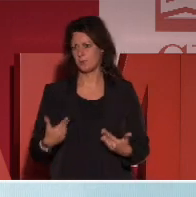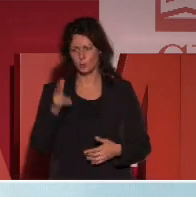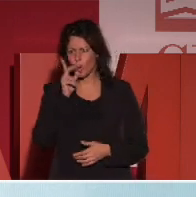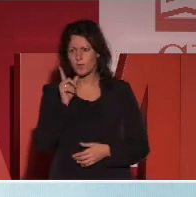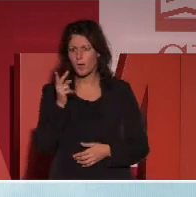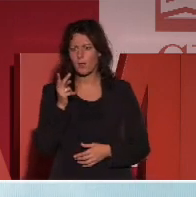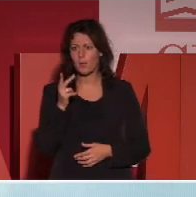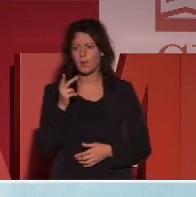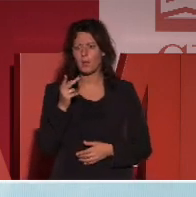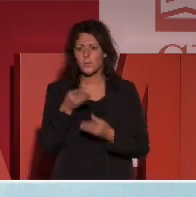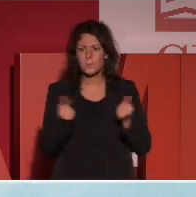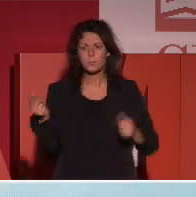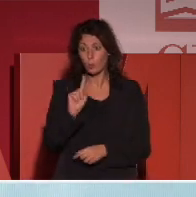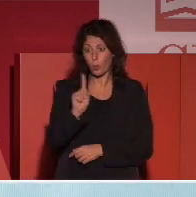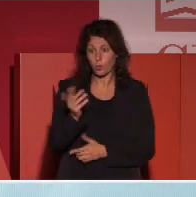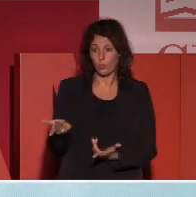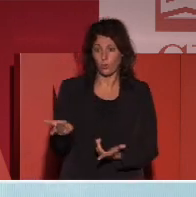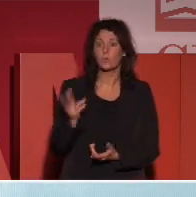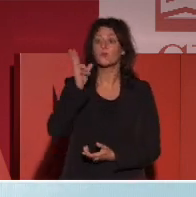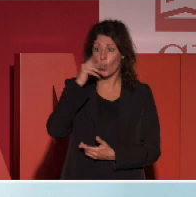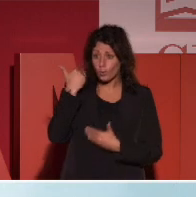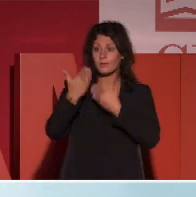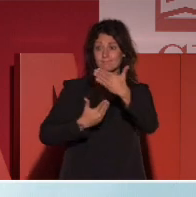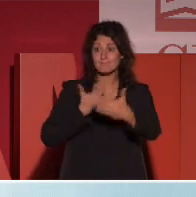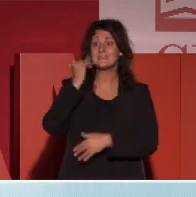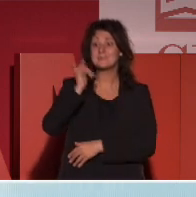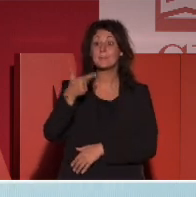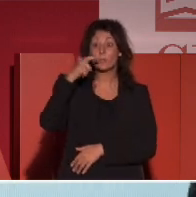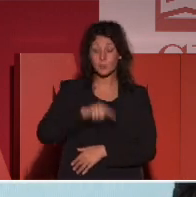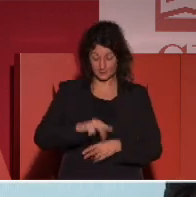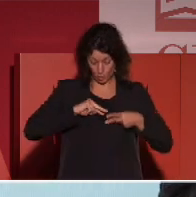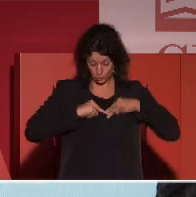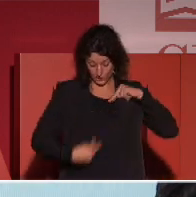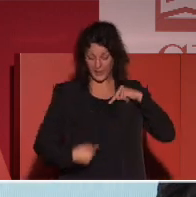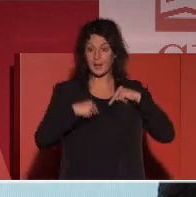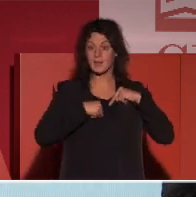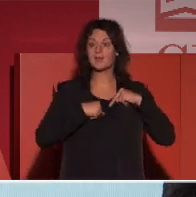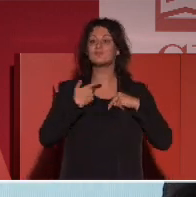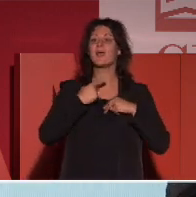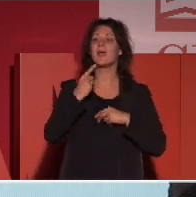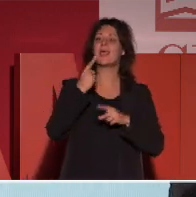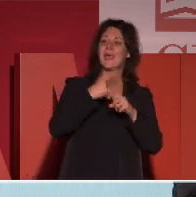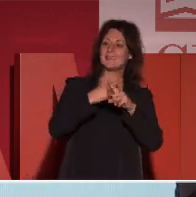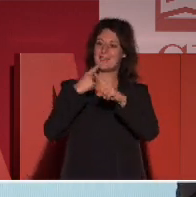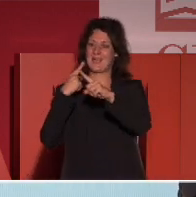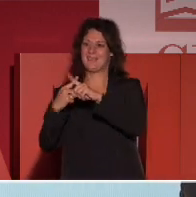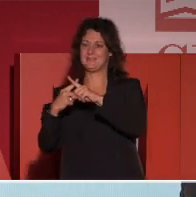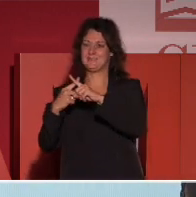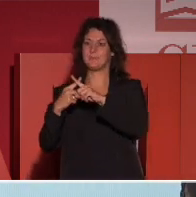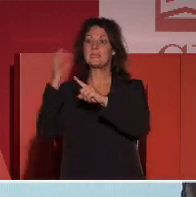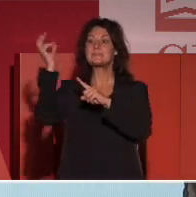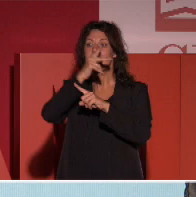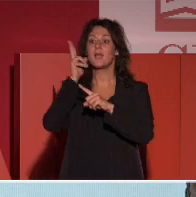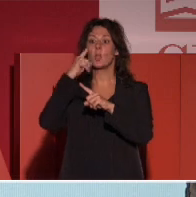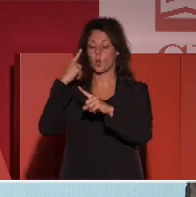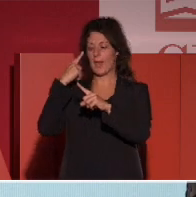si dà il caso che il nostro cromosoma il cromosoma hicks se per caso si guasta sia perfettamente in grado di ripararsi da